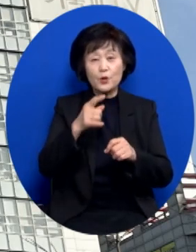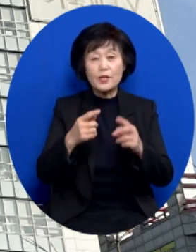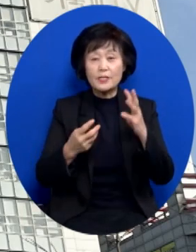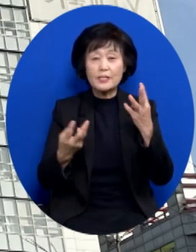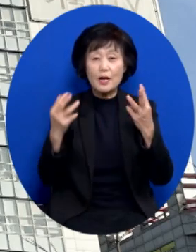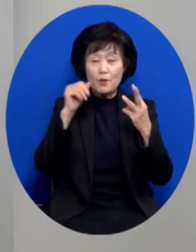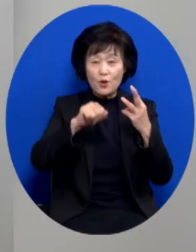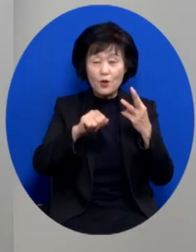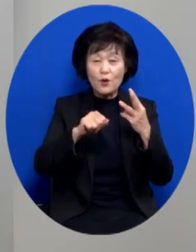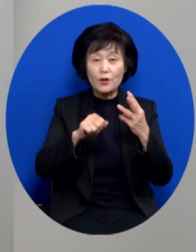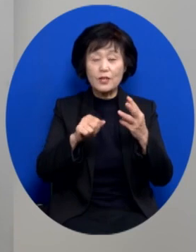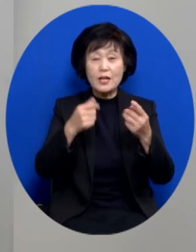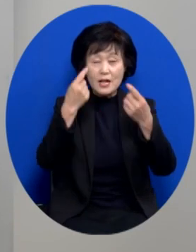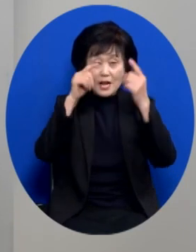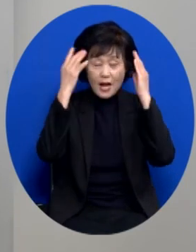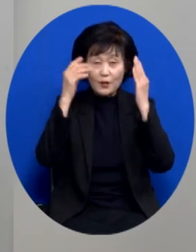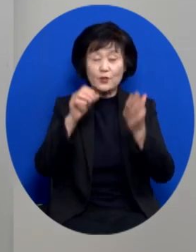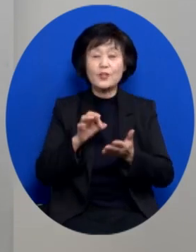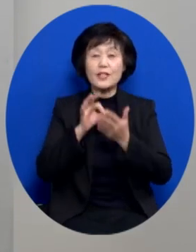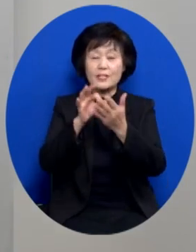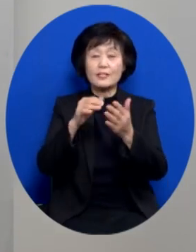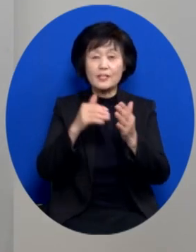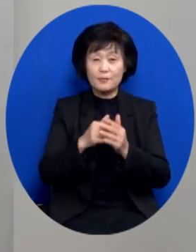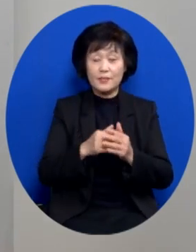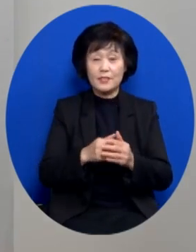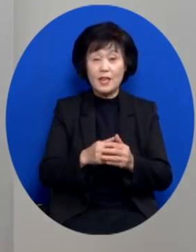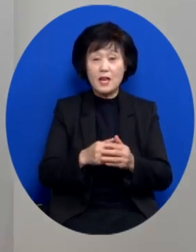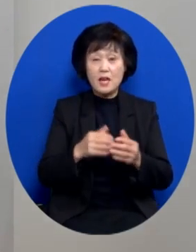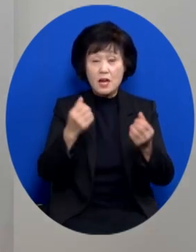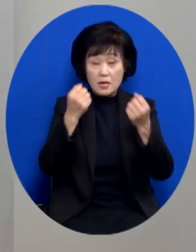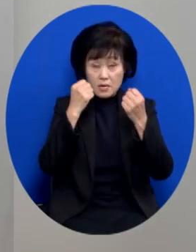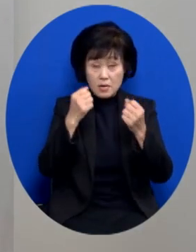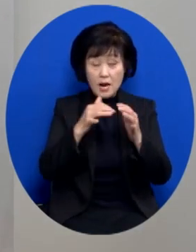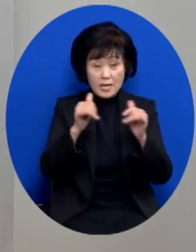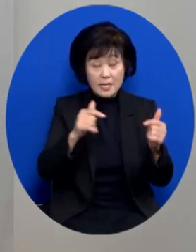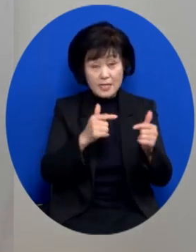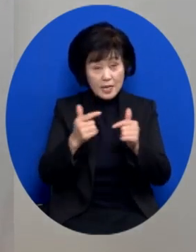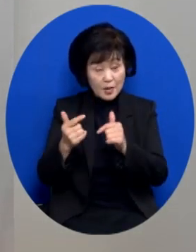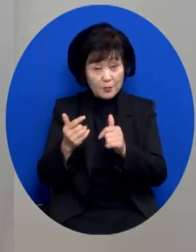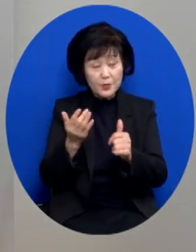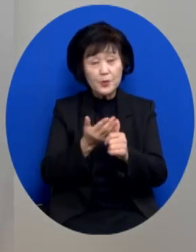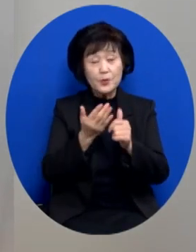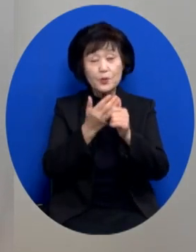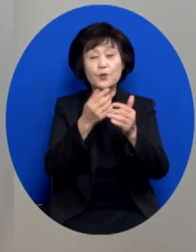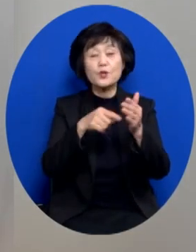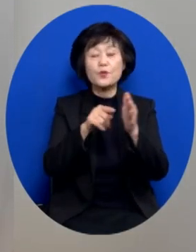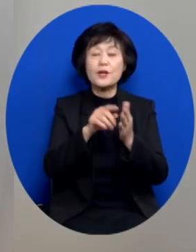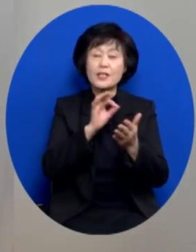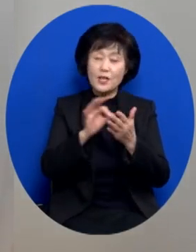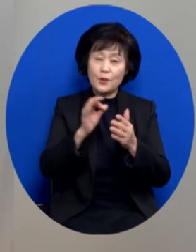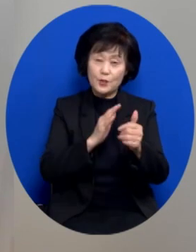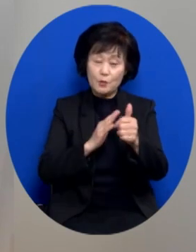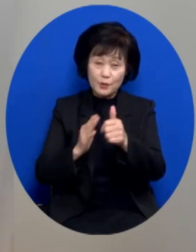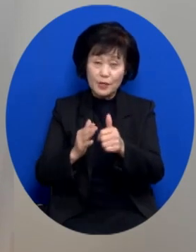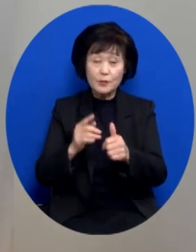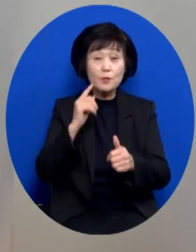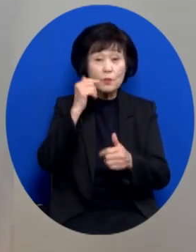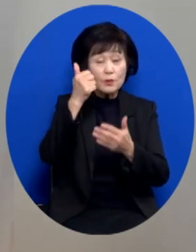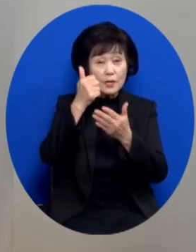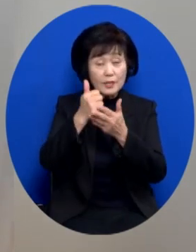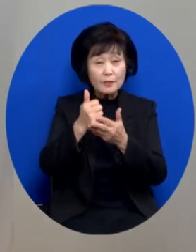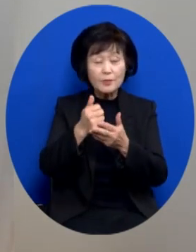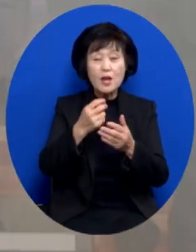전달했습니다. 박 권사는 건강한 인재 양성을 위해 써달라고 전했으며 은평교회 유승대 목사는